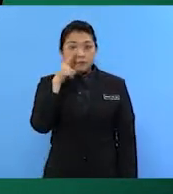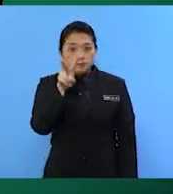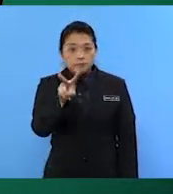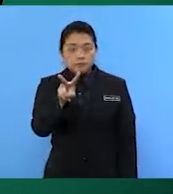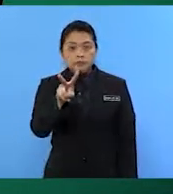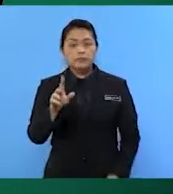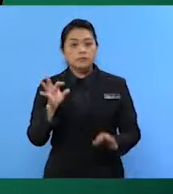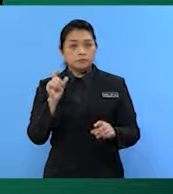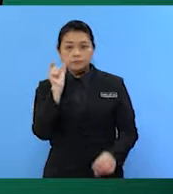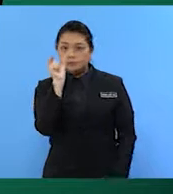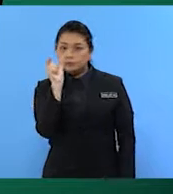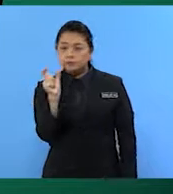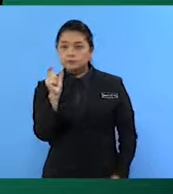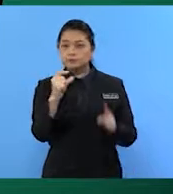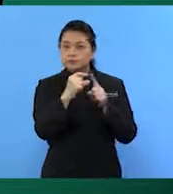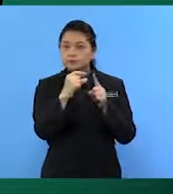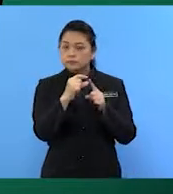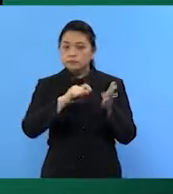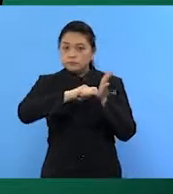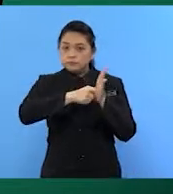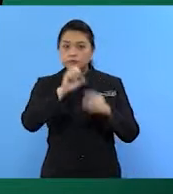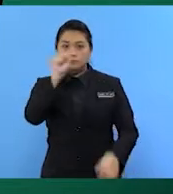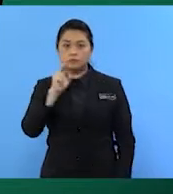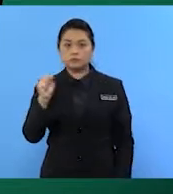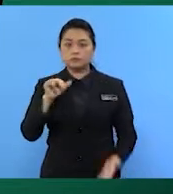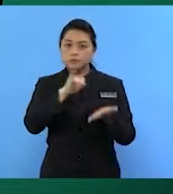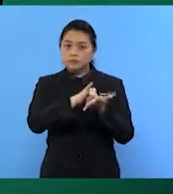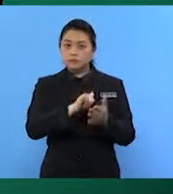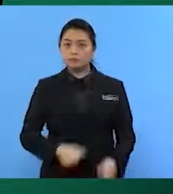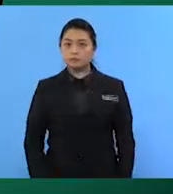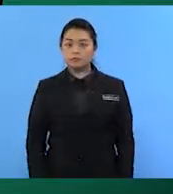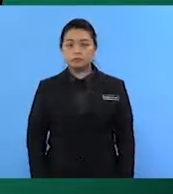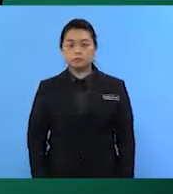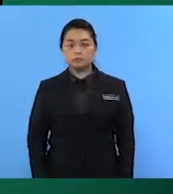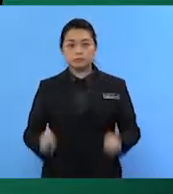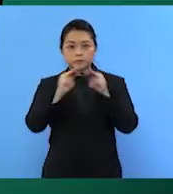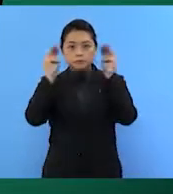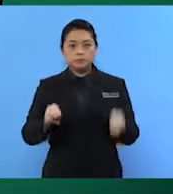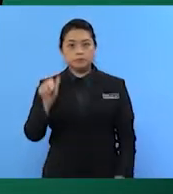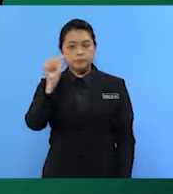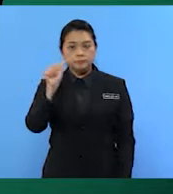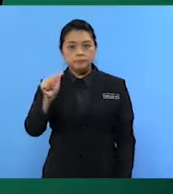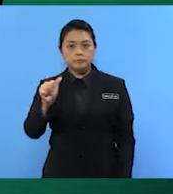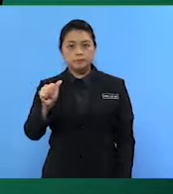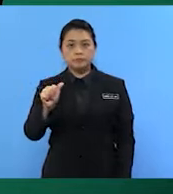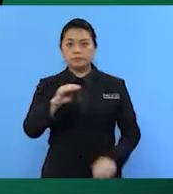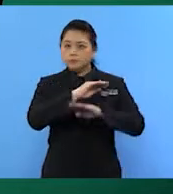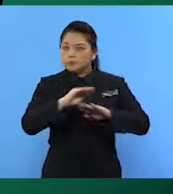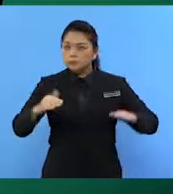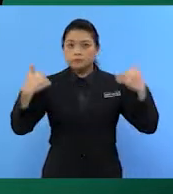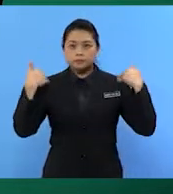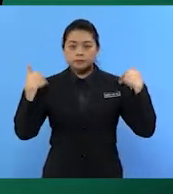Perhatikan kata kunci soalan ini, iaitu matriks A tidak